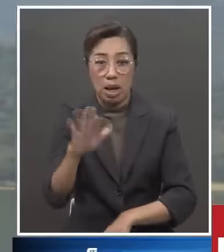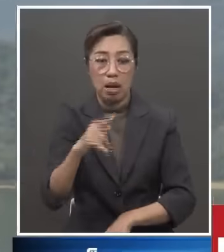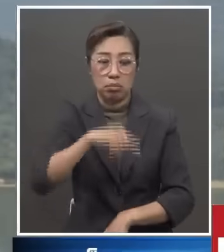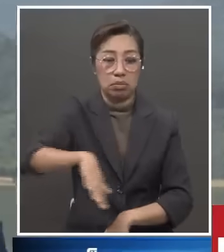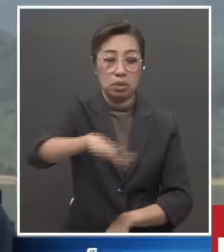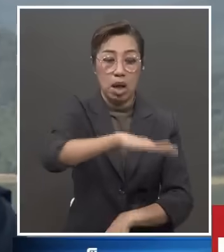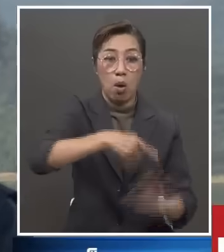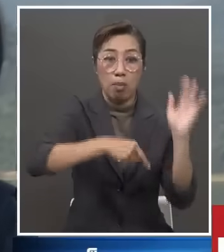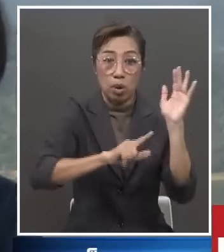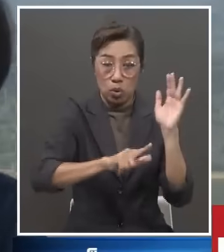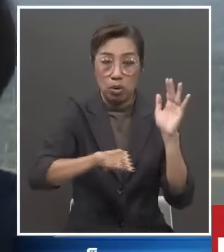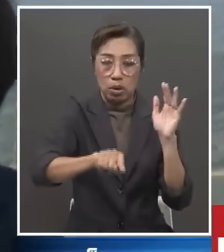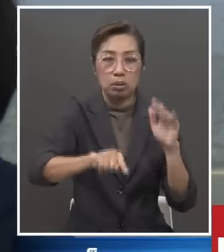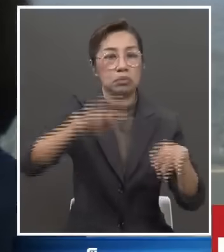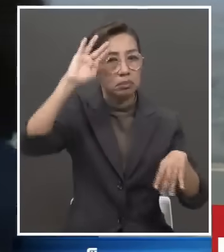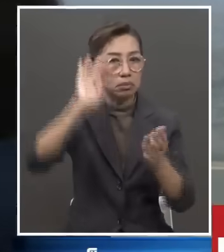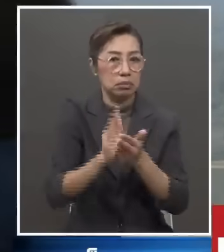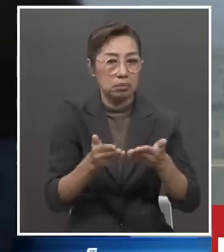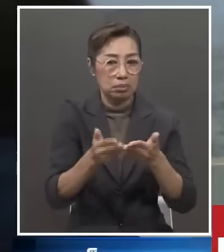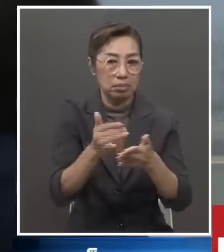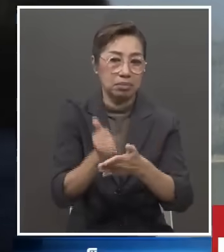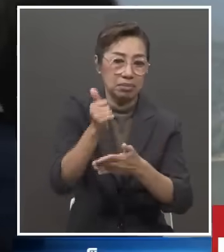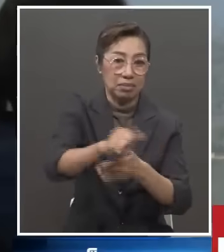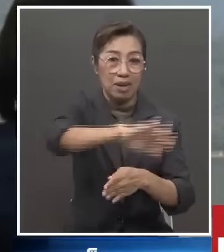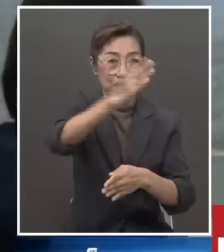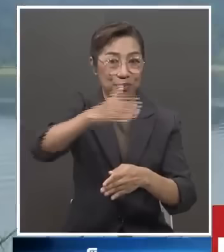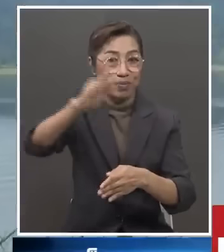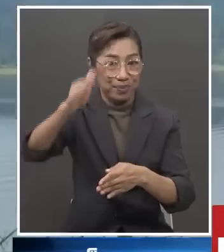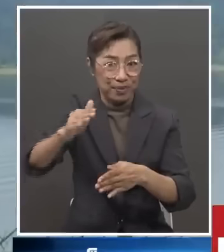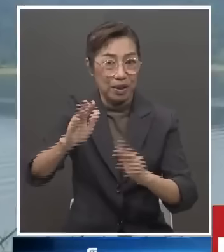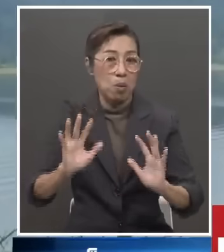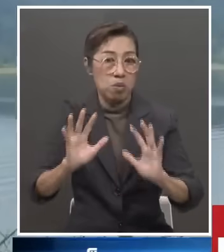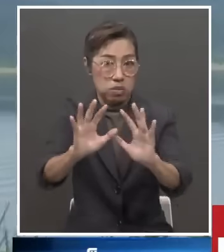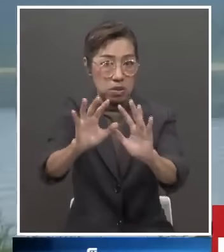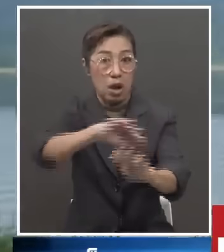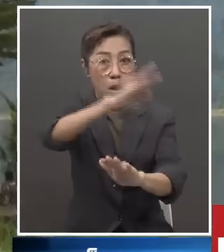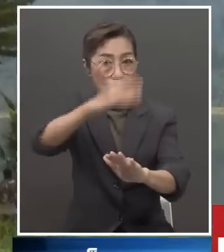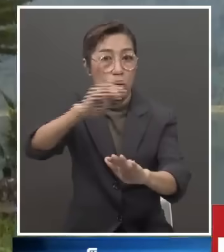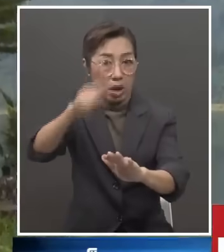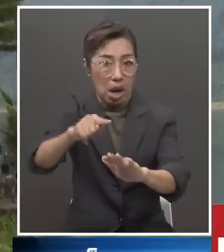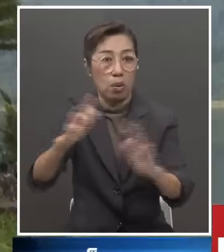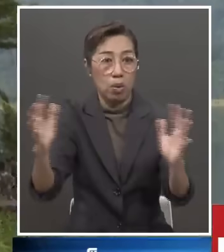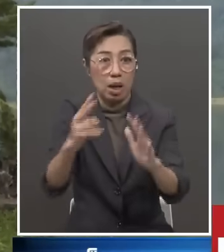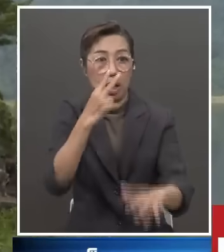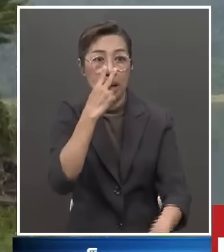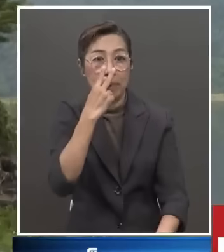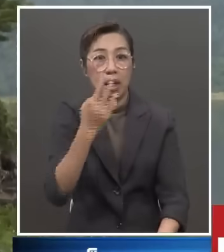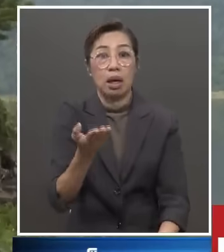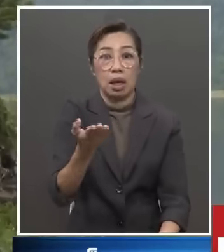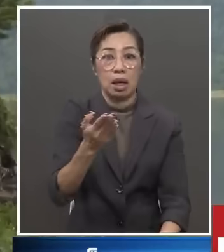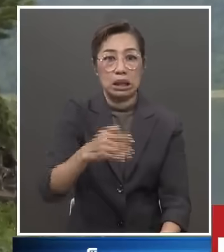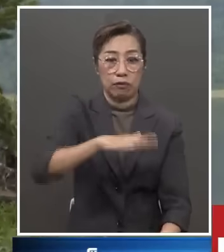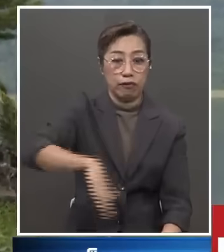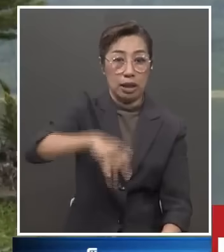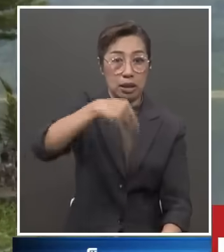เจ้าหน้าที่ยังคงเน้นย้ำที่จะมีการส่งกำลังขึ้นไปบนเขานะคะอย่างที่เห็นฝั่งนี้ต้อง